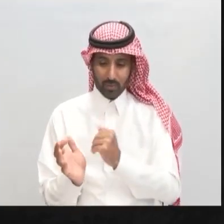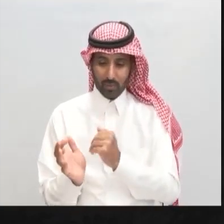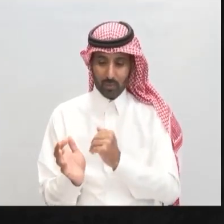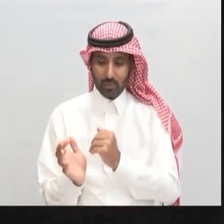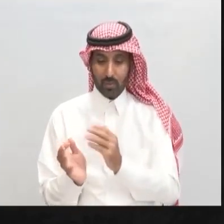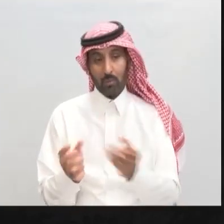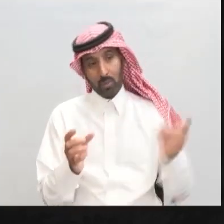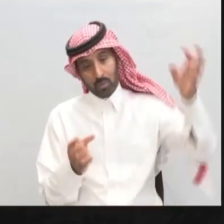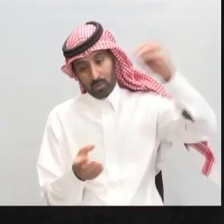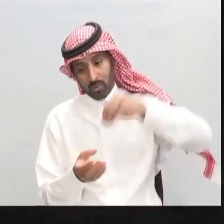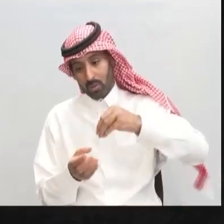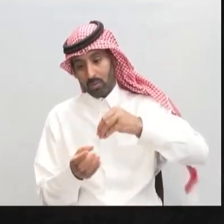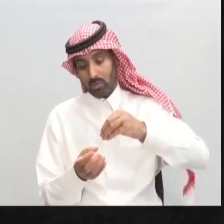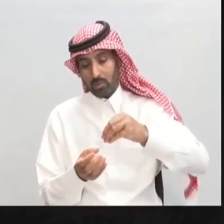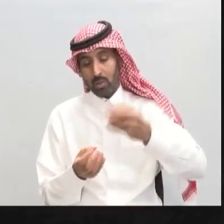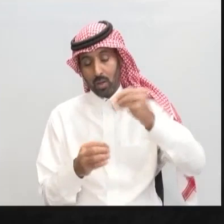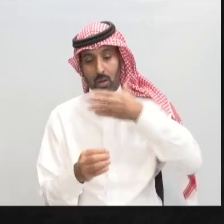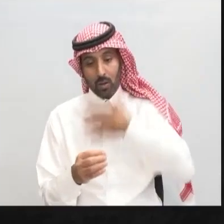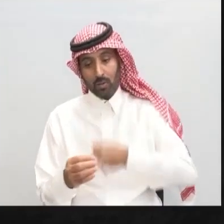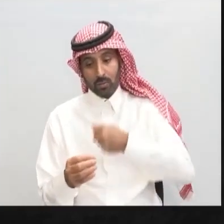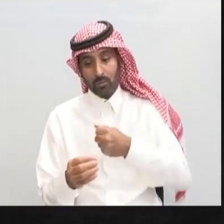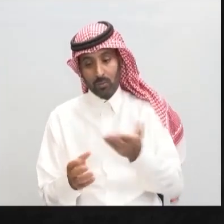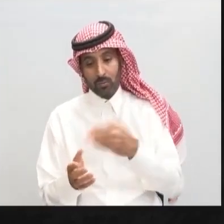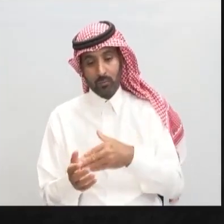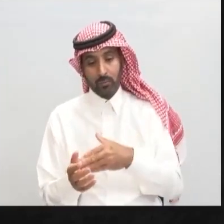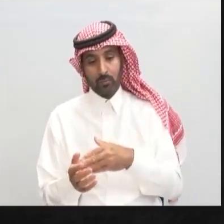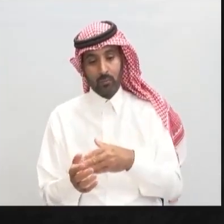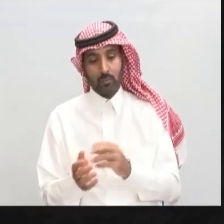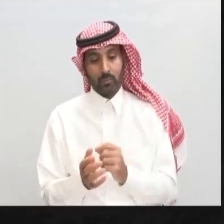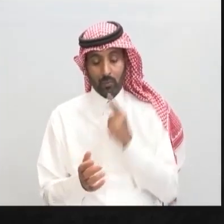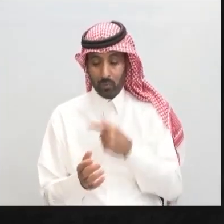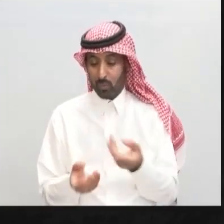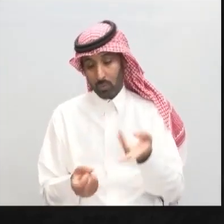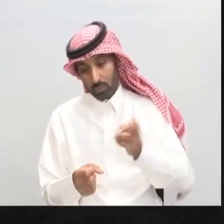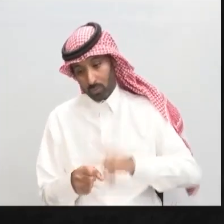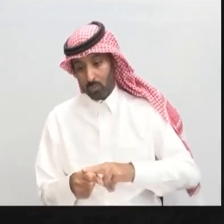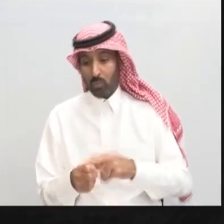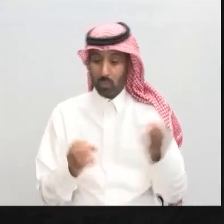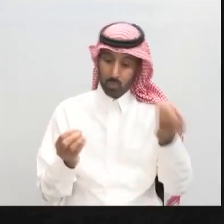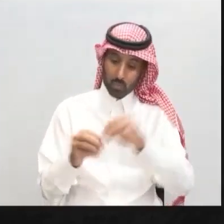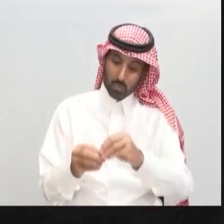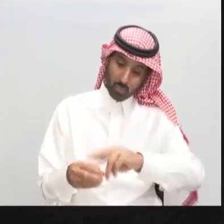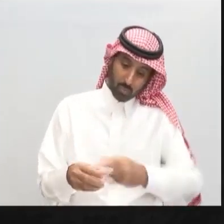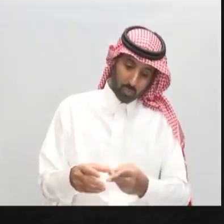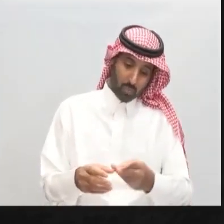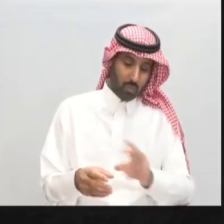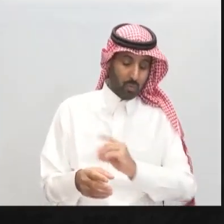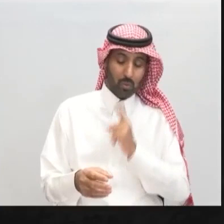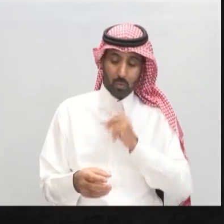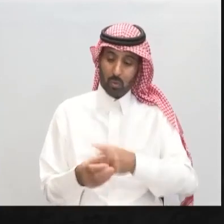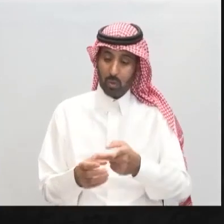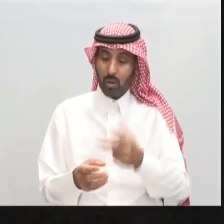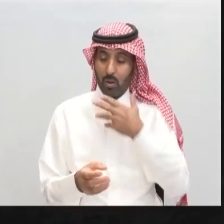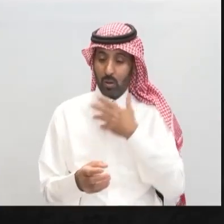ثم تنزل ايه عليه اي على نبينا عليه الصلاه والسلام هل نعيد الجمع من جديد ونغير ونبدل